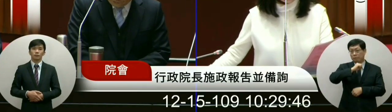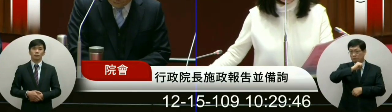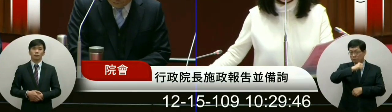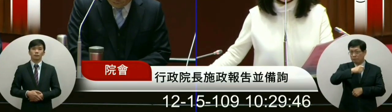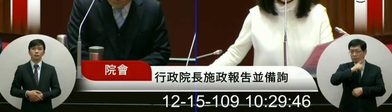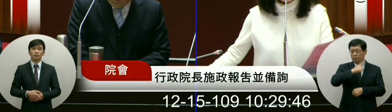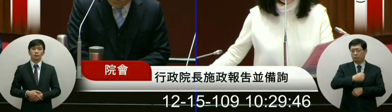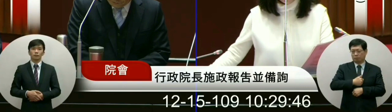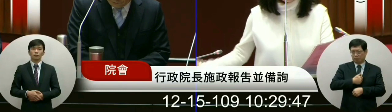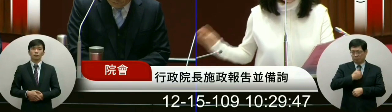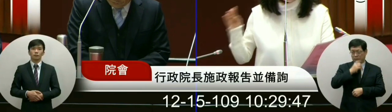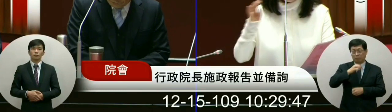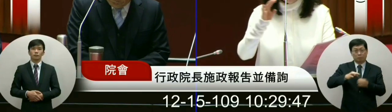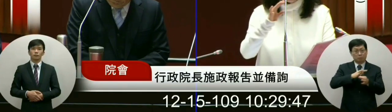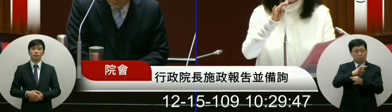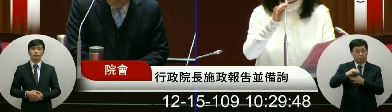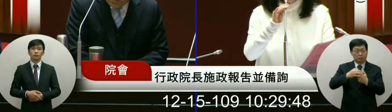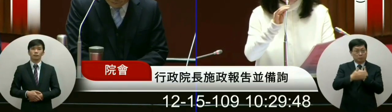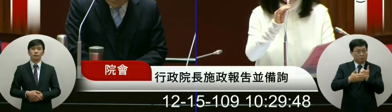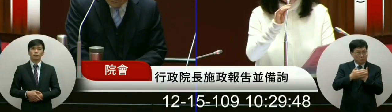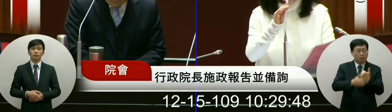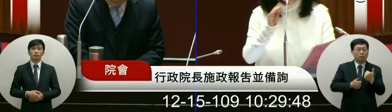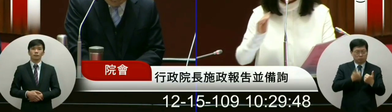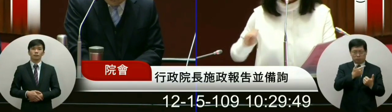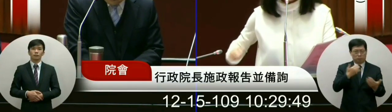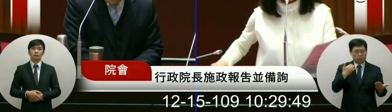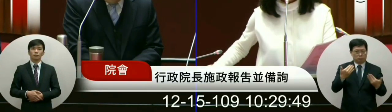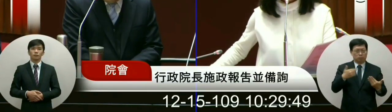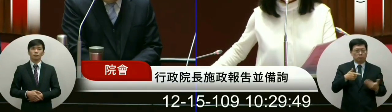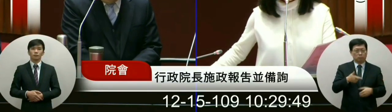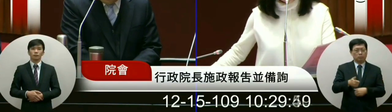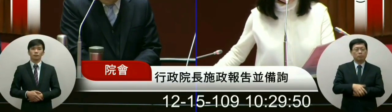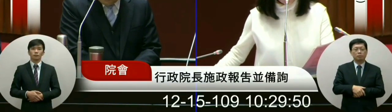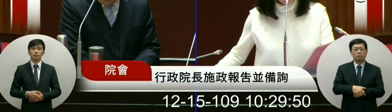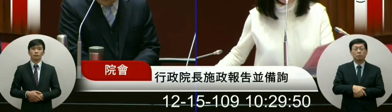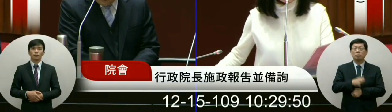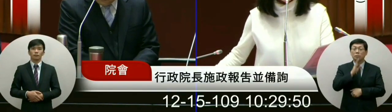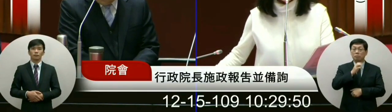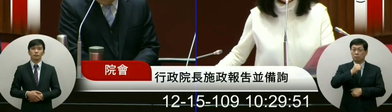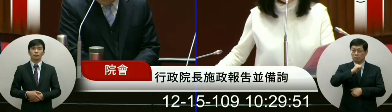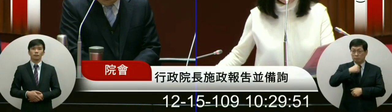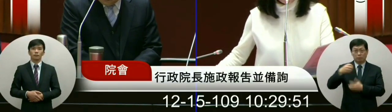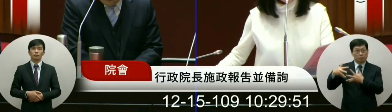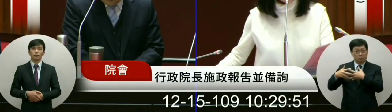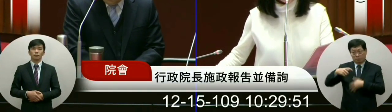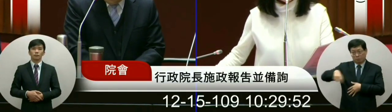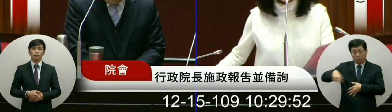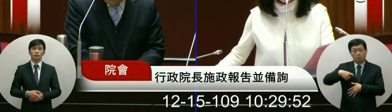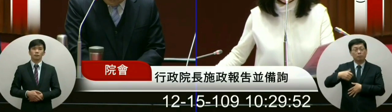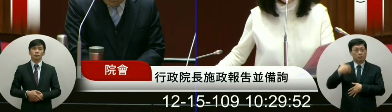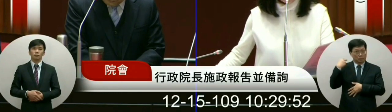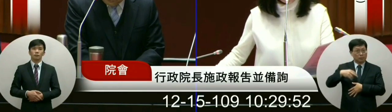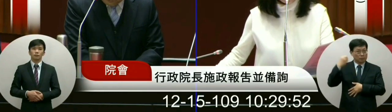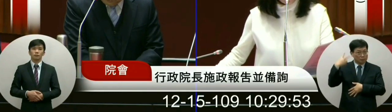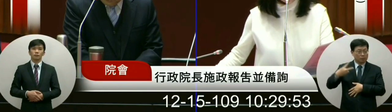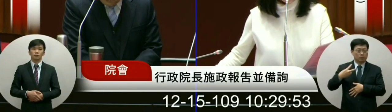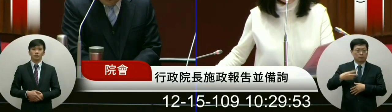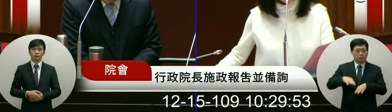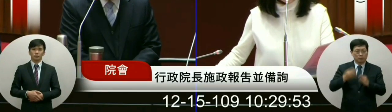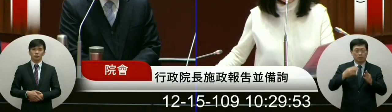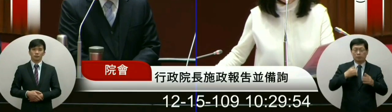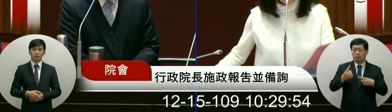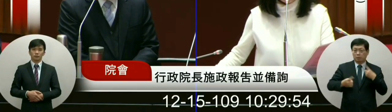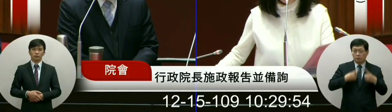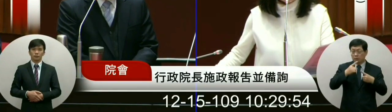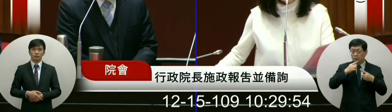台湾实施贸易保护的具体象征，是台美重启自由贸